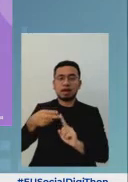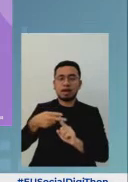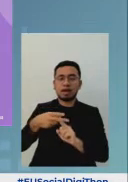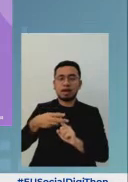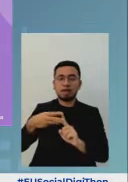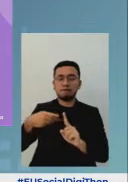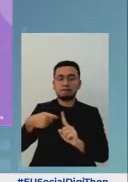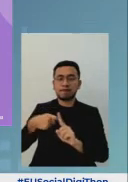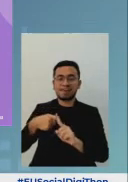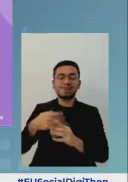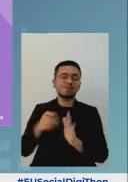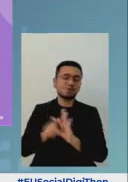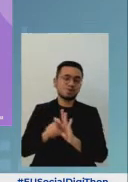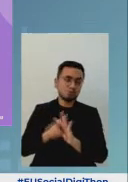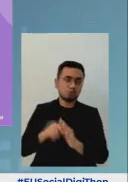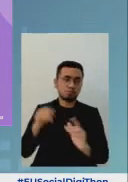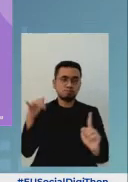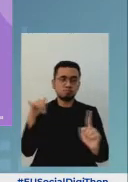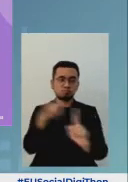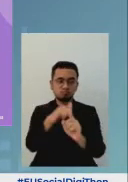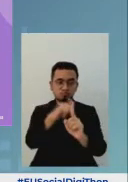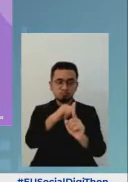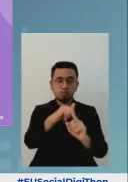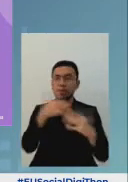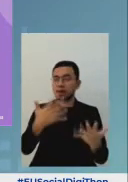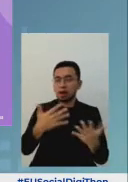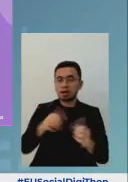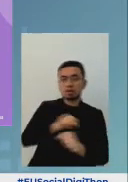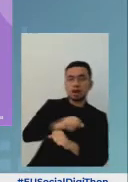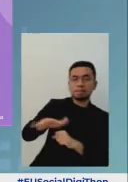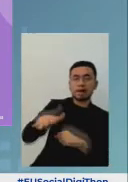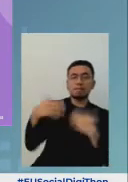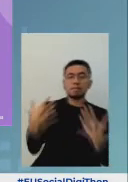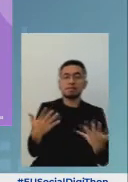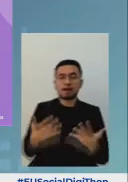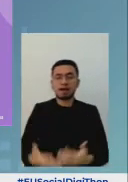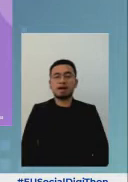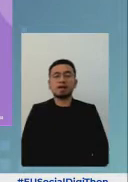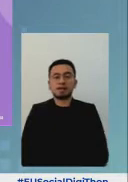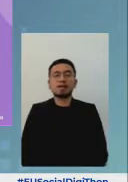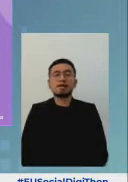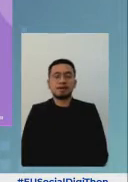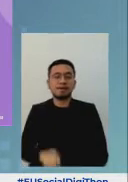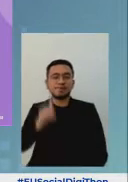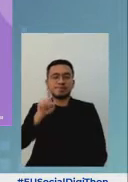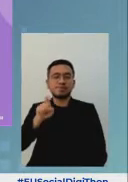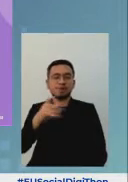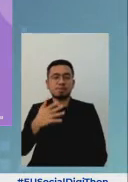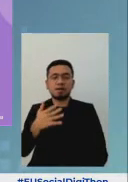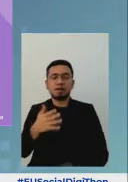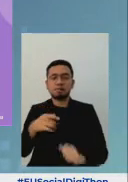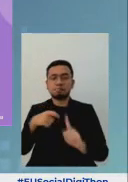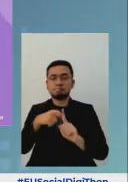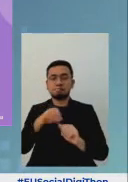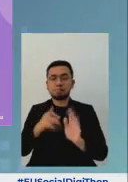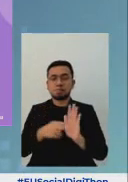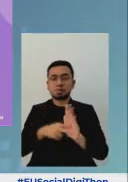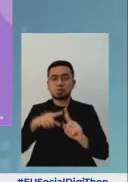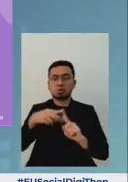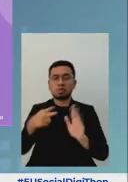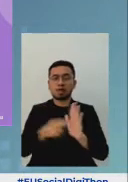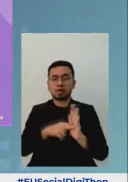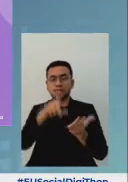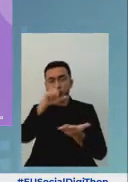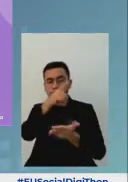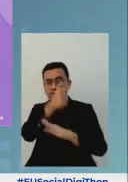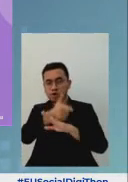sih gitu, efeknya apa gitu. Kita juga perlu melakukan pembatasan terhadap konten ya. Konten yang boleh dilihat itu yang kayak apa, yang